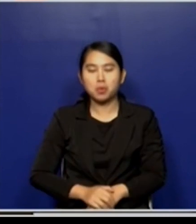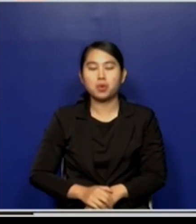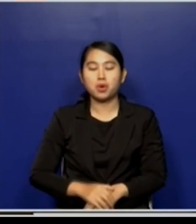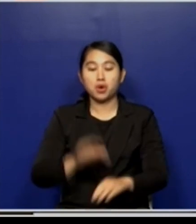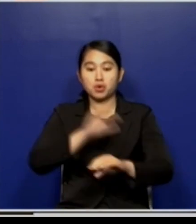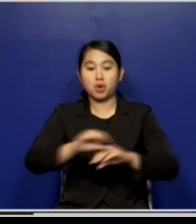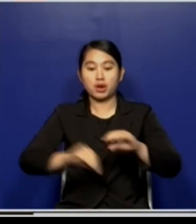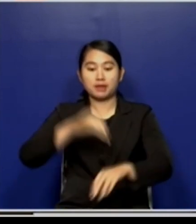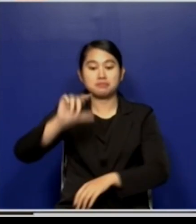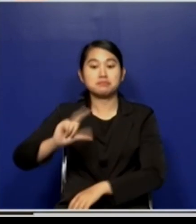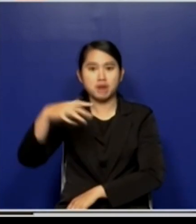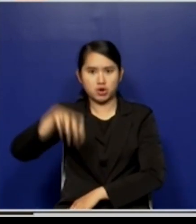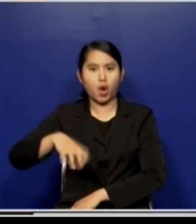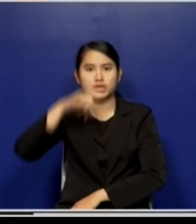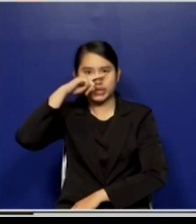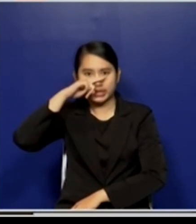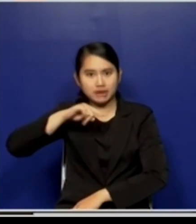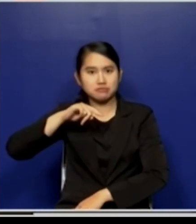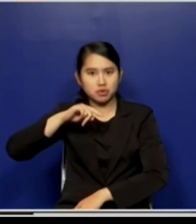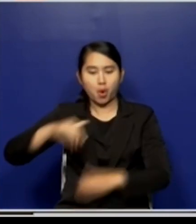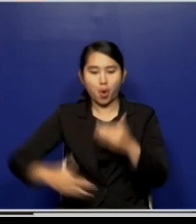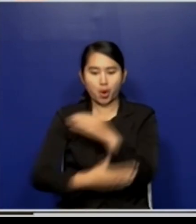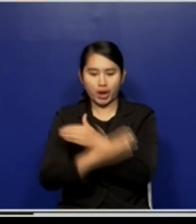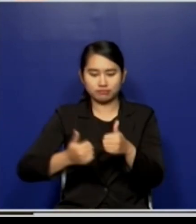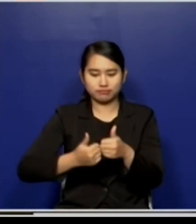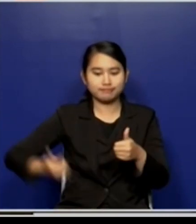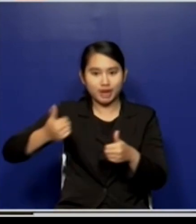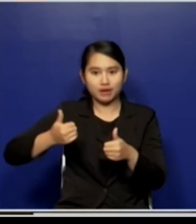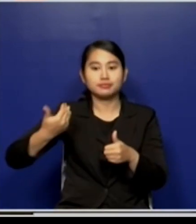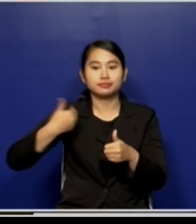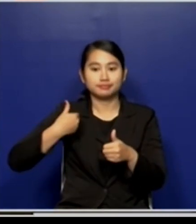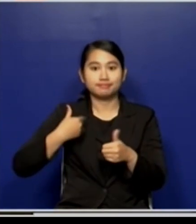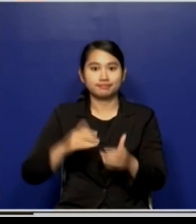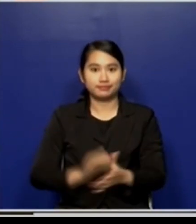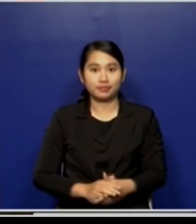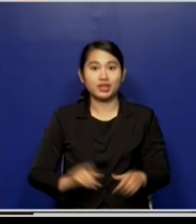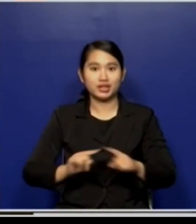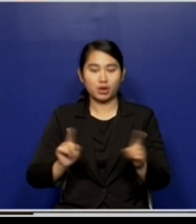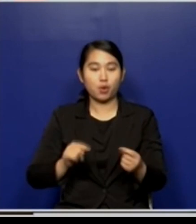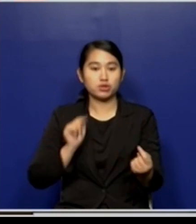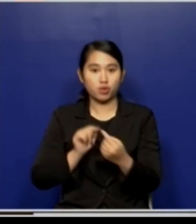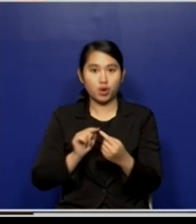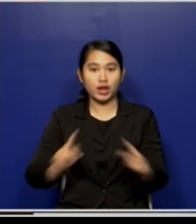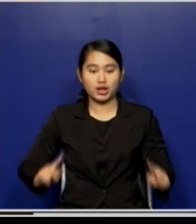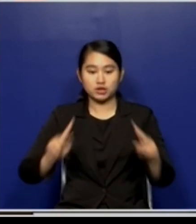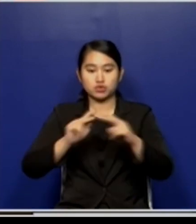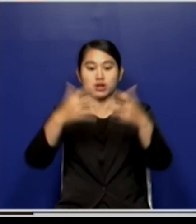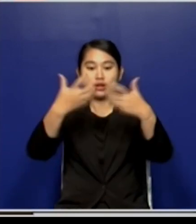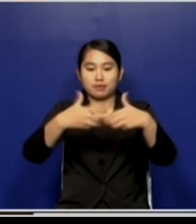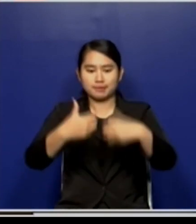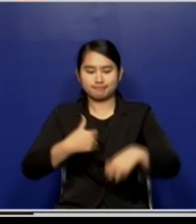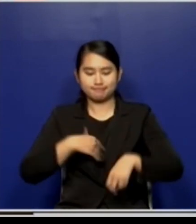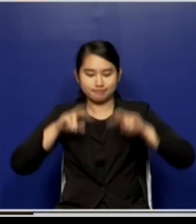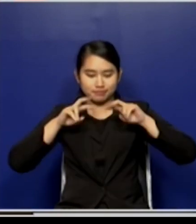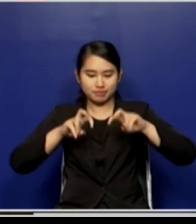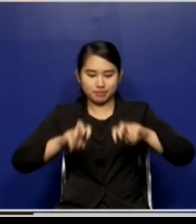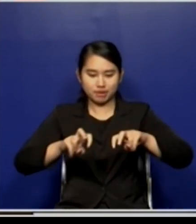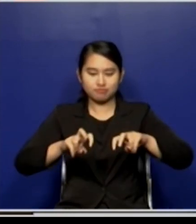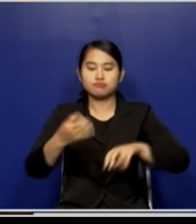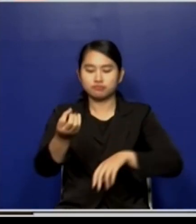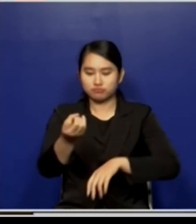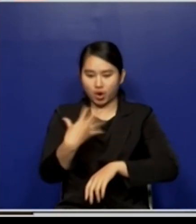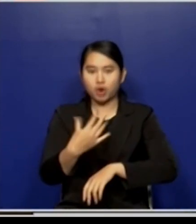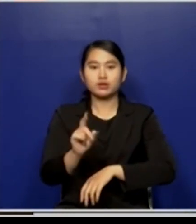แต่ดิฉันกราบเรียนว่าแม้แต่หน่วยงานที่รับผิดชอบโดยตรงอย่างการส่งสาหกรรมยังวิเคราะห์ตั้งแต่ต้นว่า